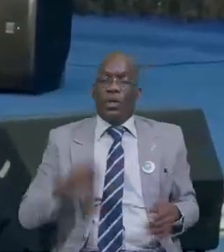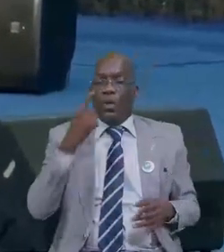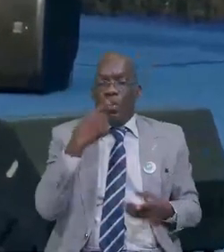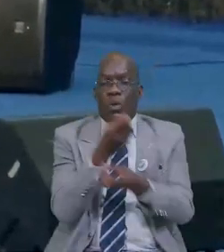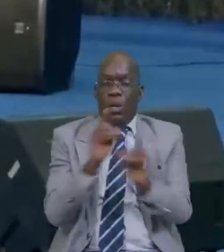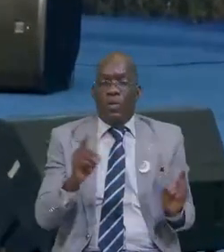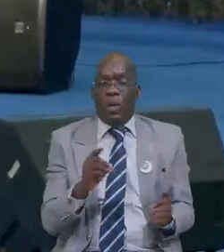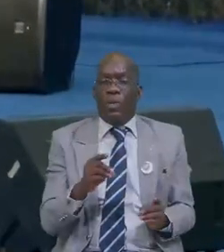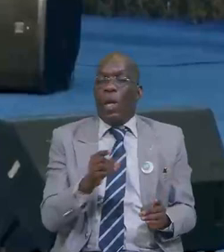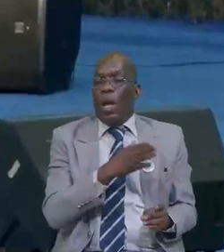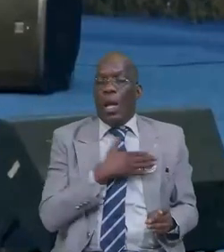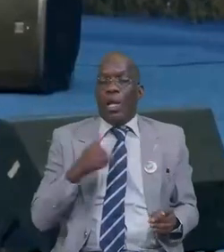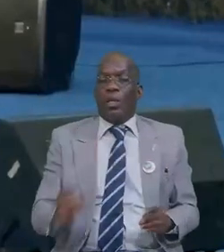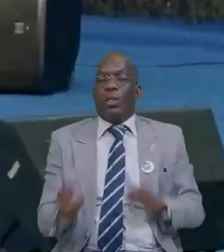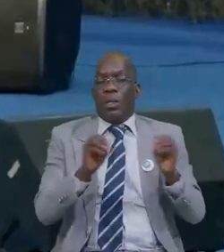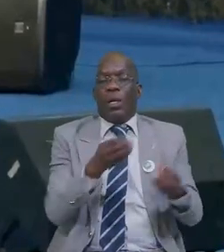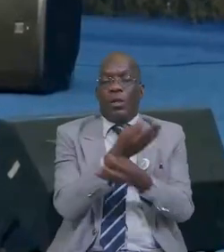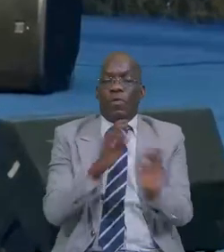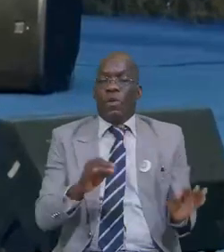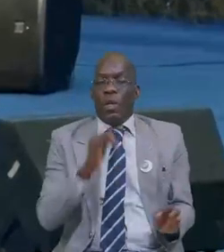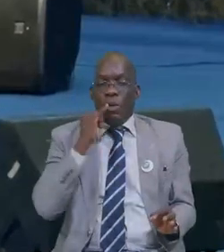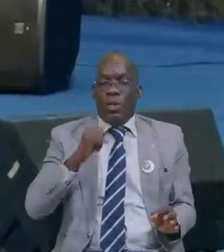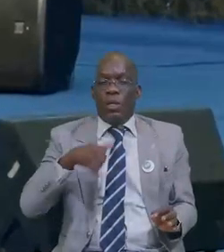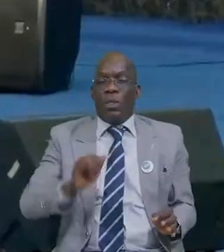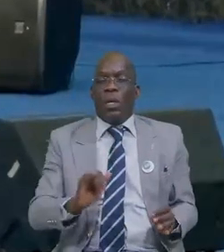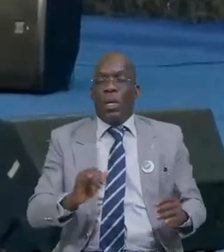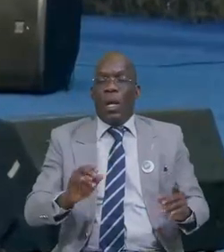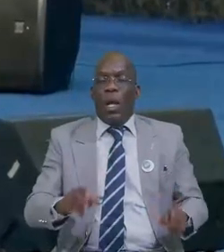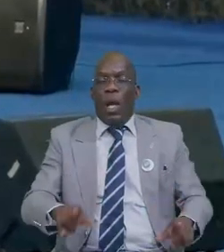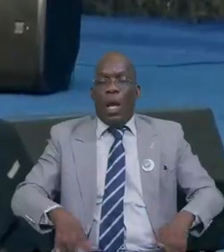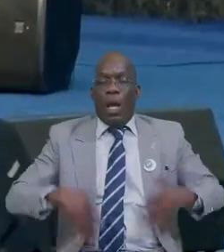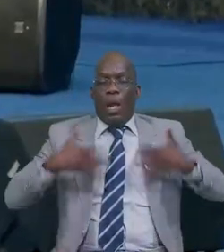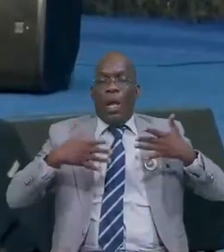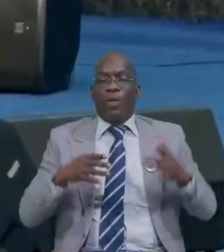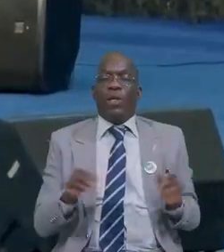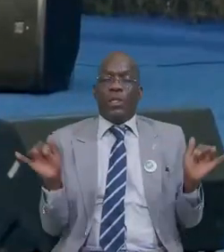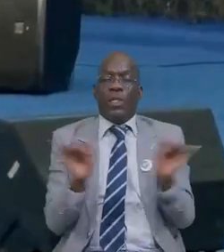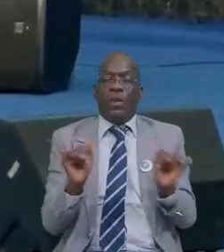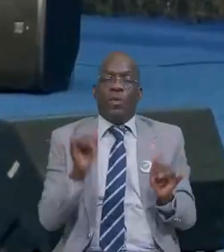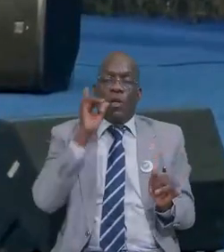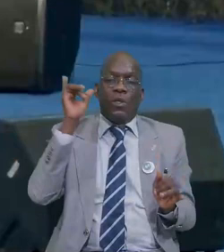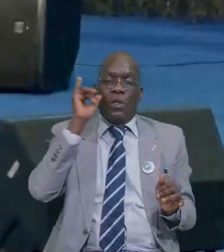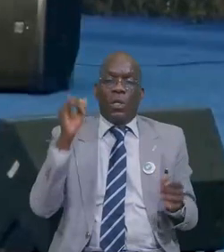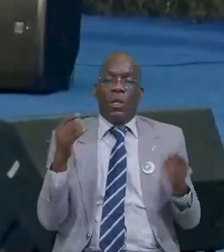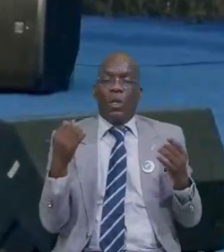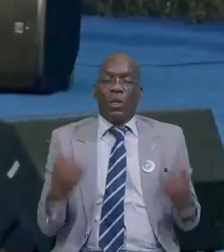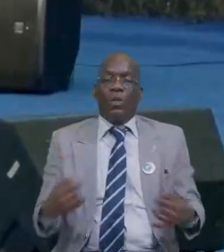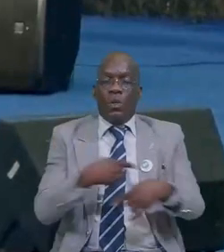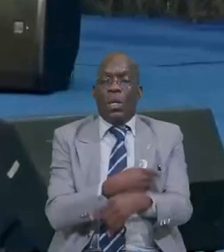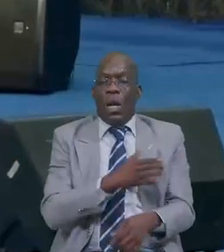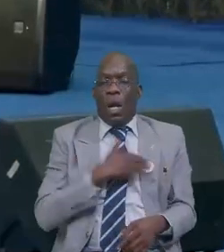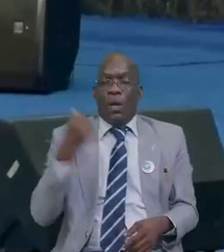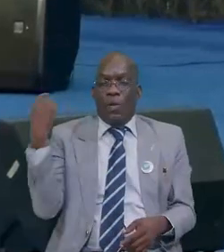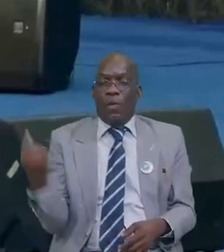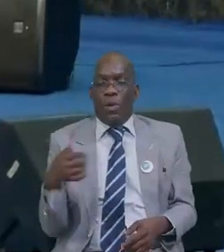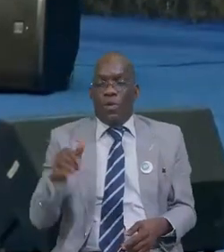qui délivre et guérit et qui affranchit est toujours vivant, le même hier, aujourd'hui et éternellement.